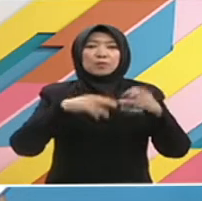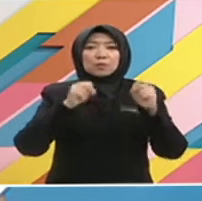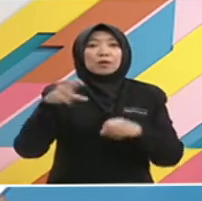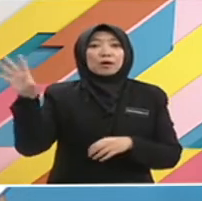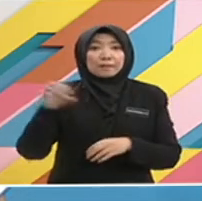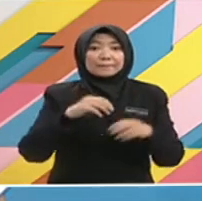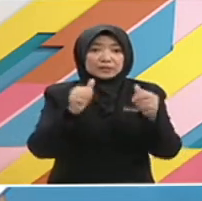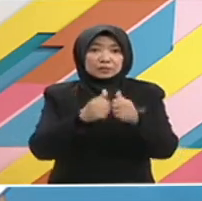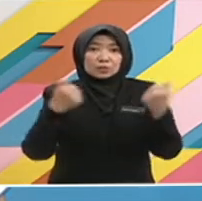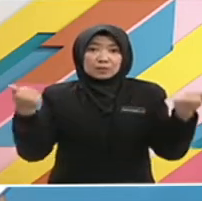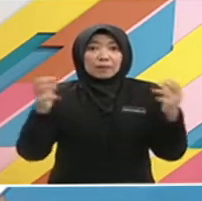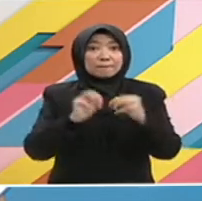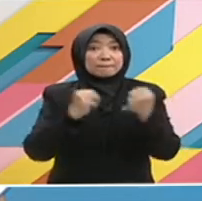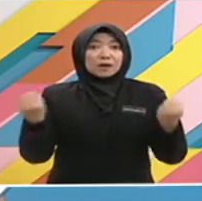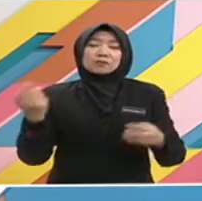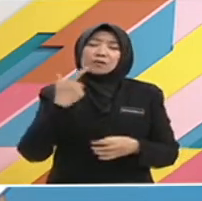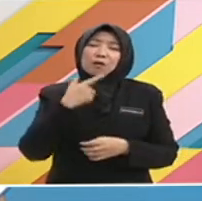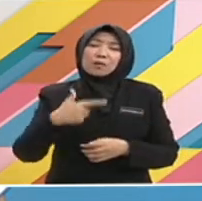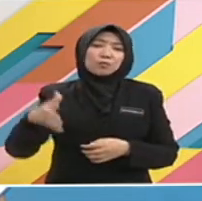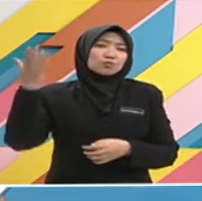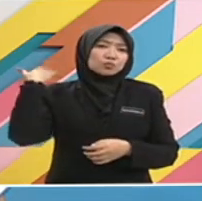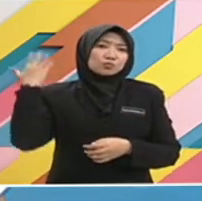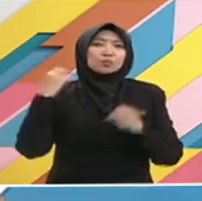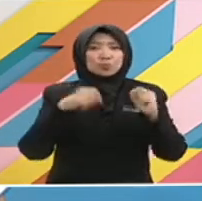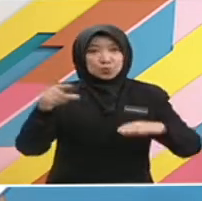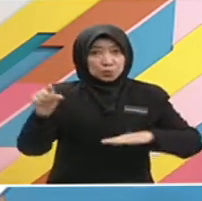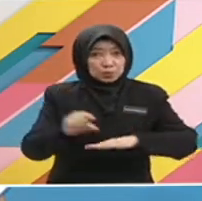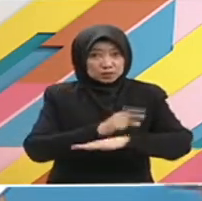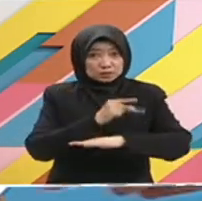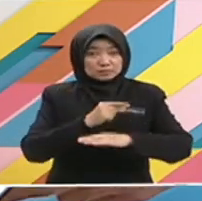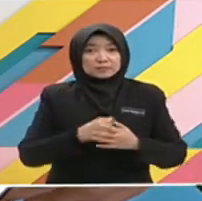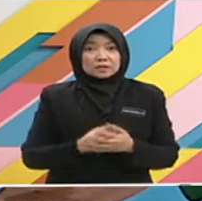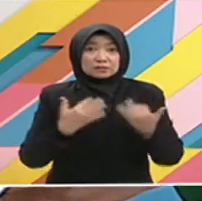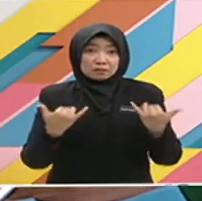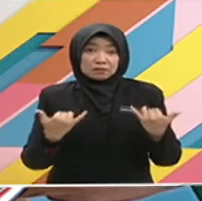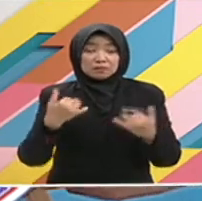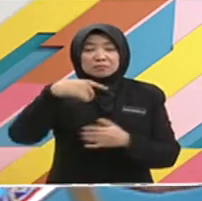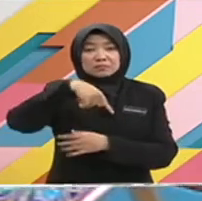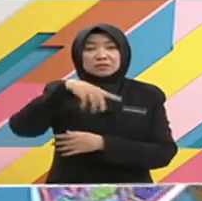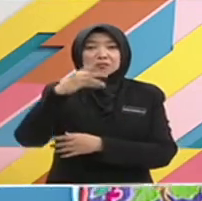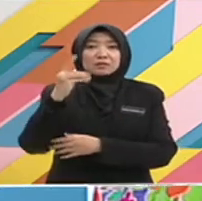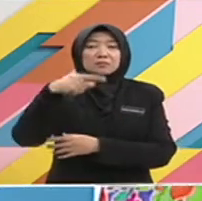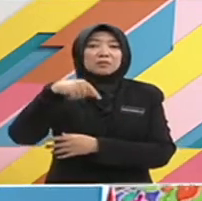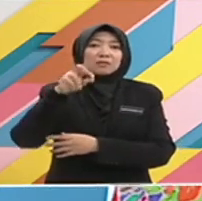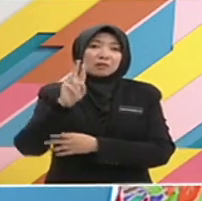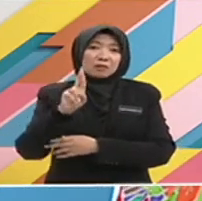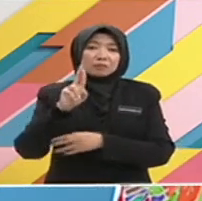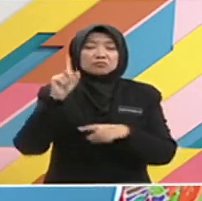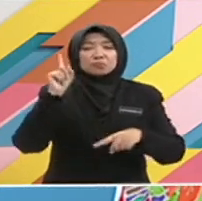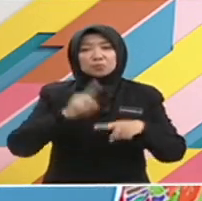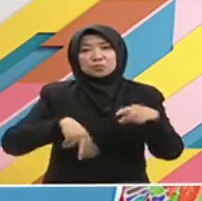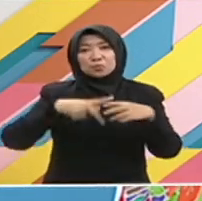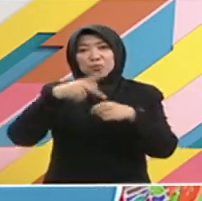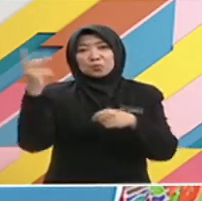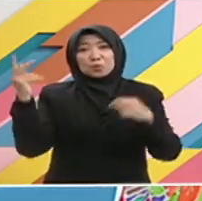kertas majalah lama. Betul. Ya? Gunakan kembali. Sebab kita sekarang tempoh PDPR, kita tak keluar rumah untuk